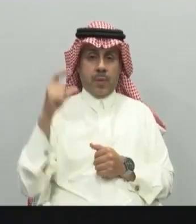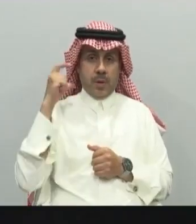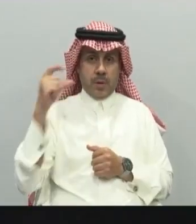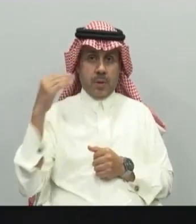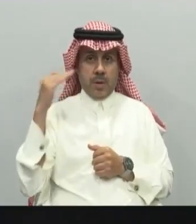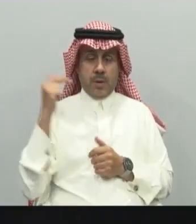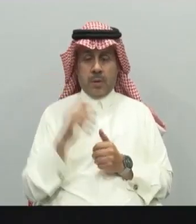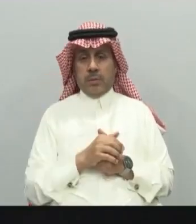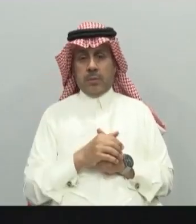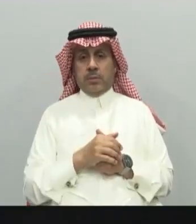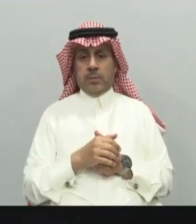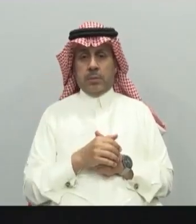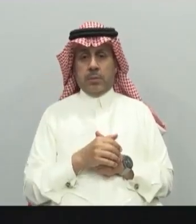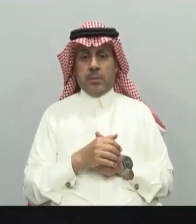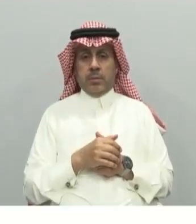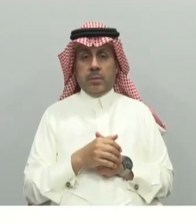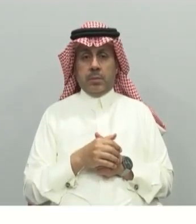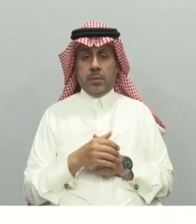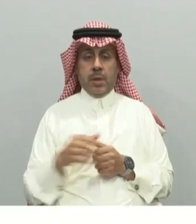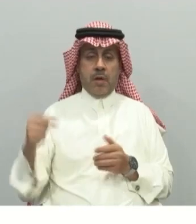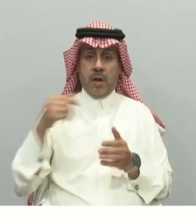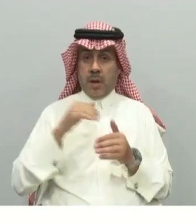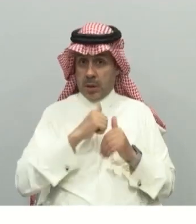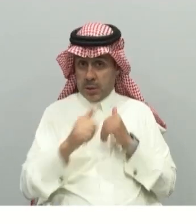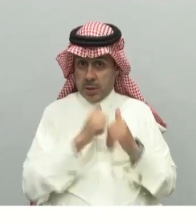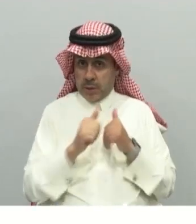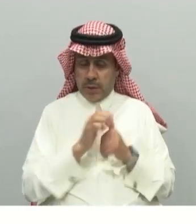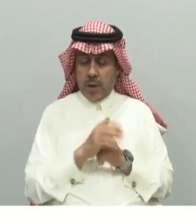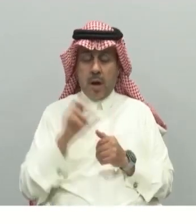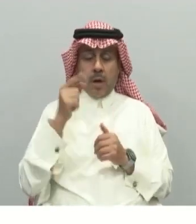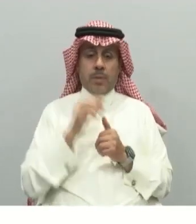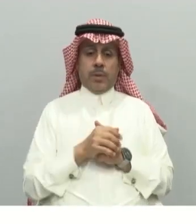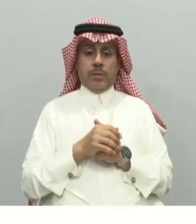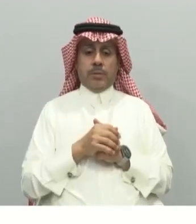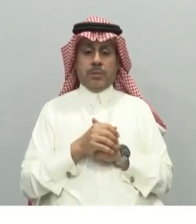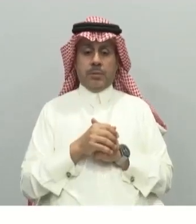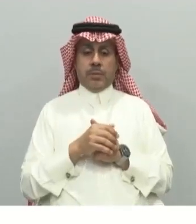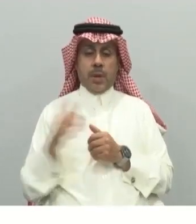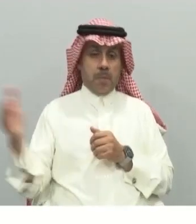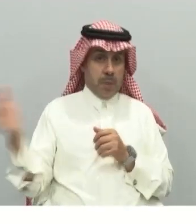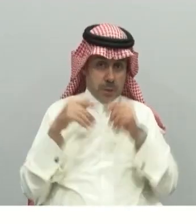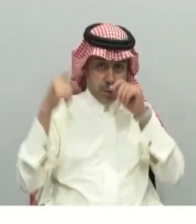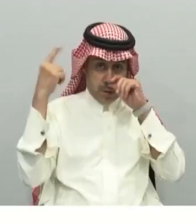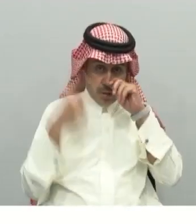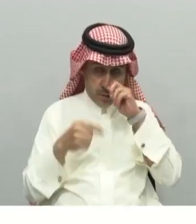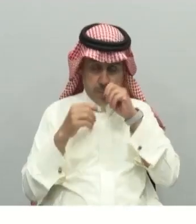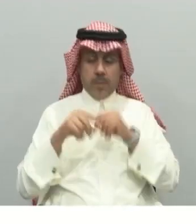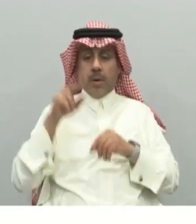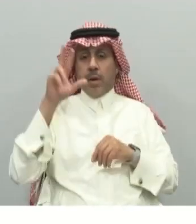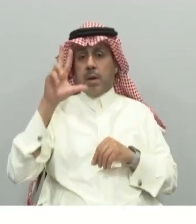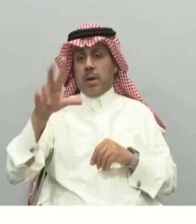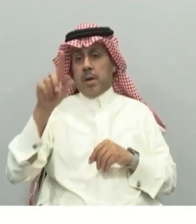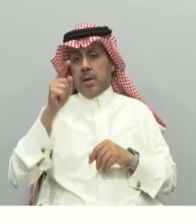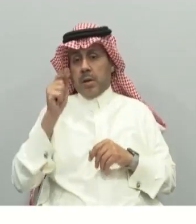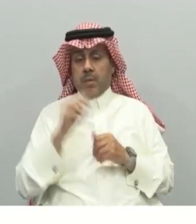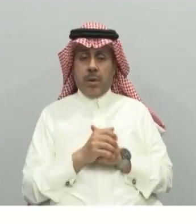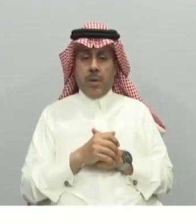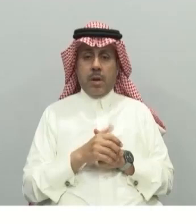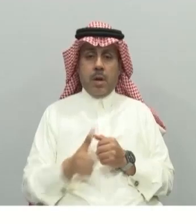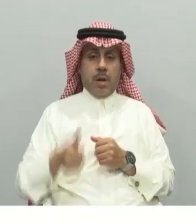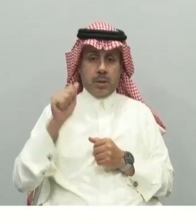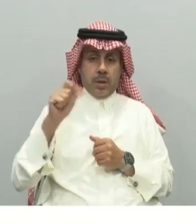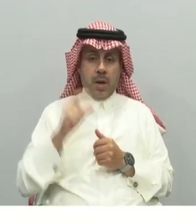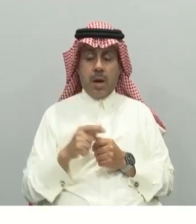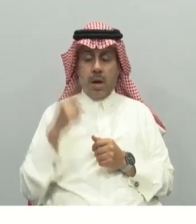اذا لا يجري فيه الربا والدليل لم يرد دليل على تحريمه والاصل في هذه الاشياء